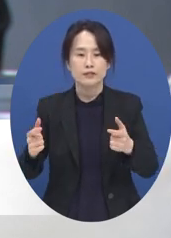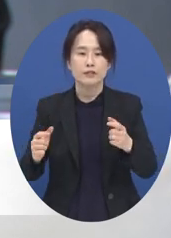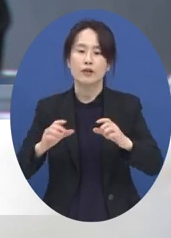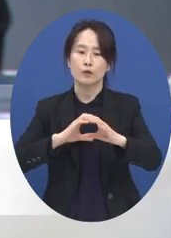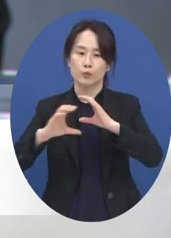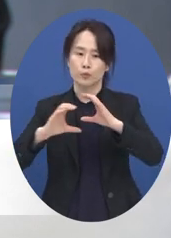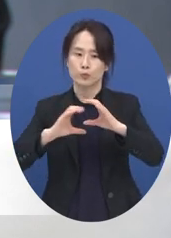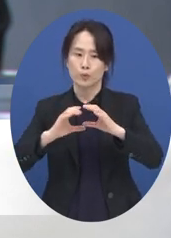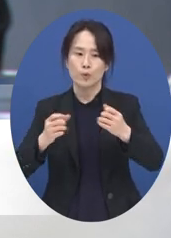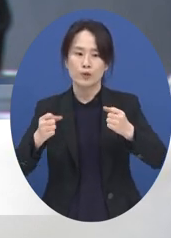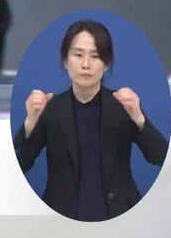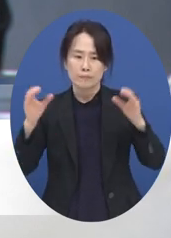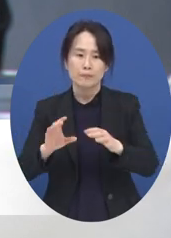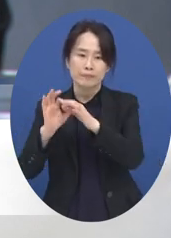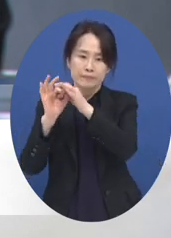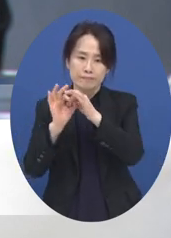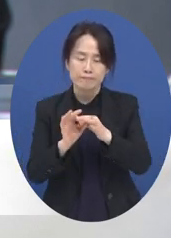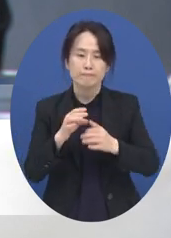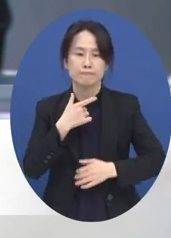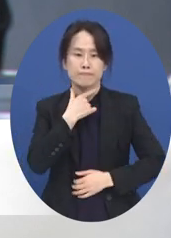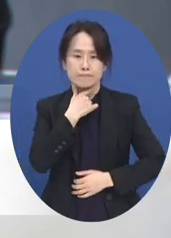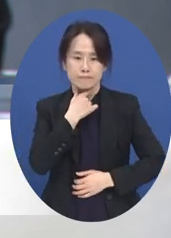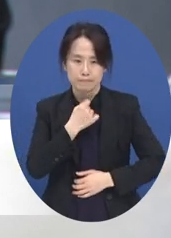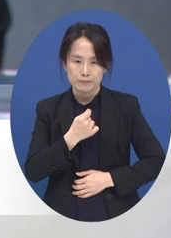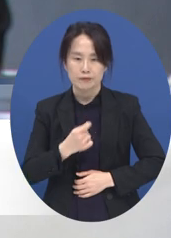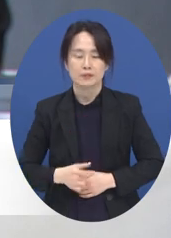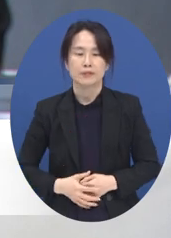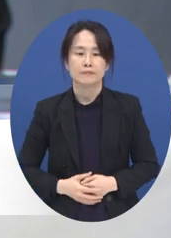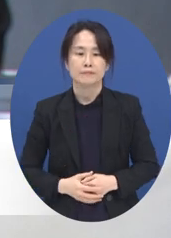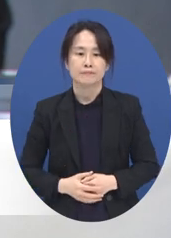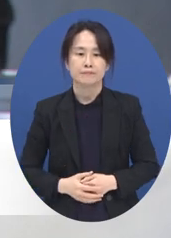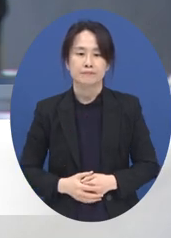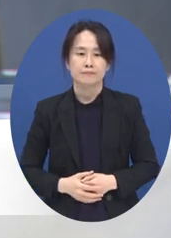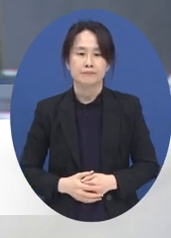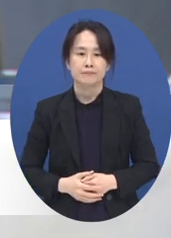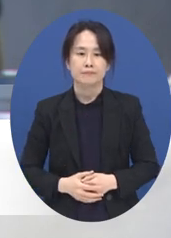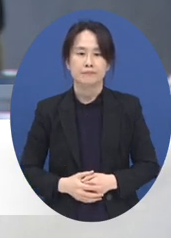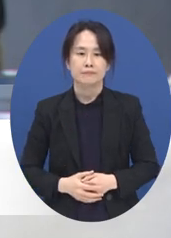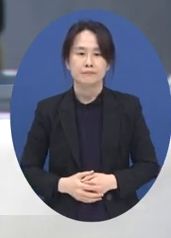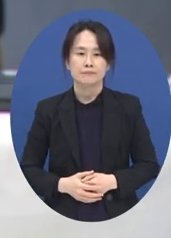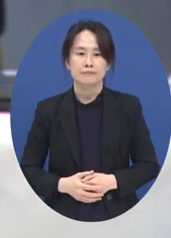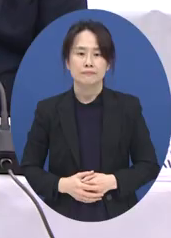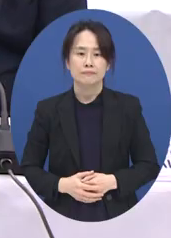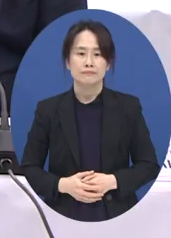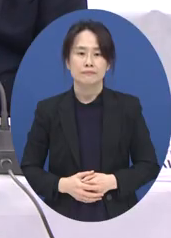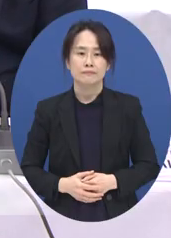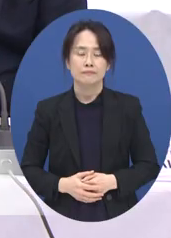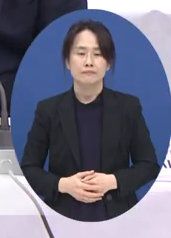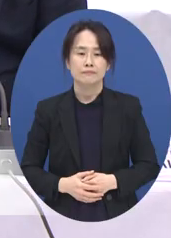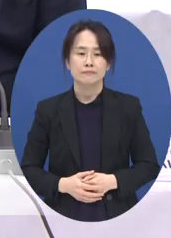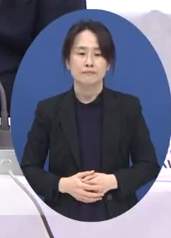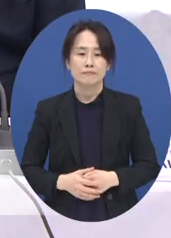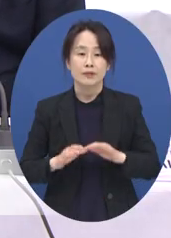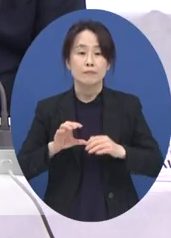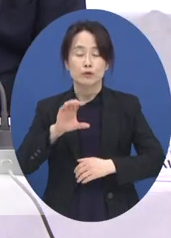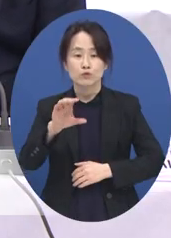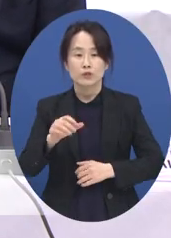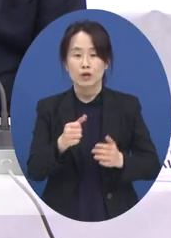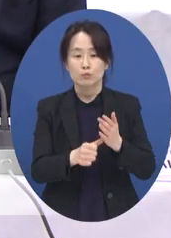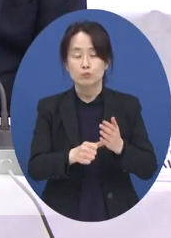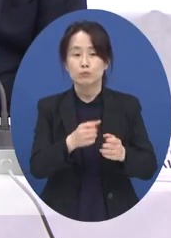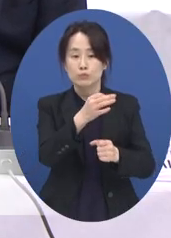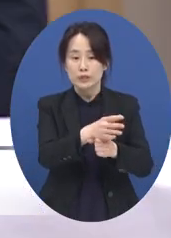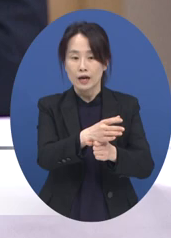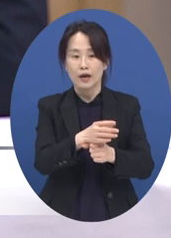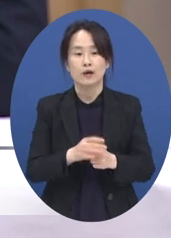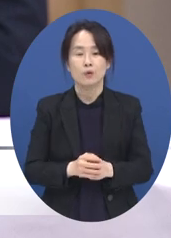we provide good working conditions for our people and for the community that we work in. 이번 투자로 부품을 선순환할 수